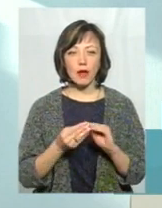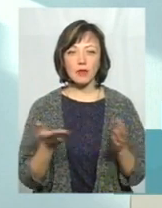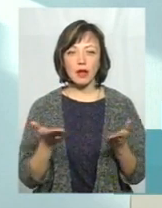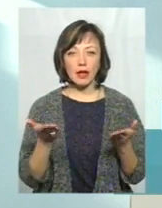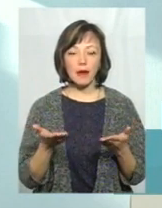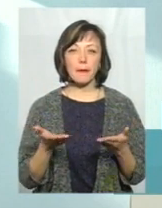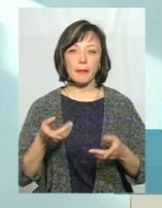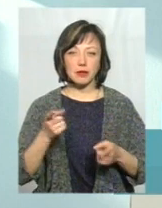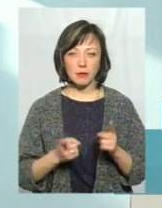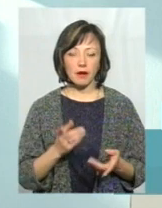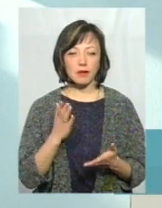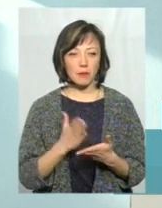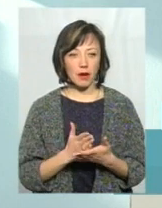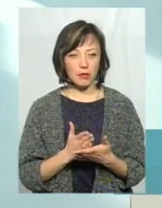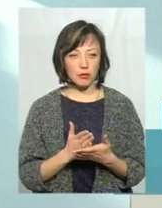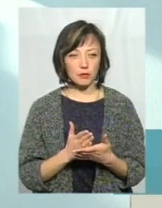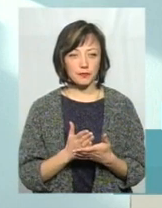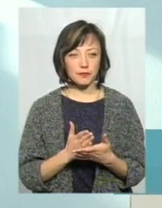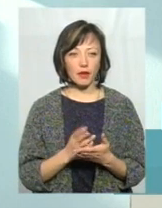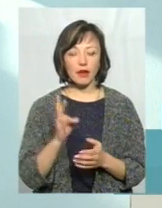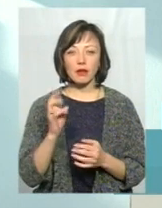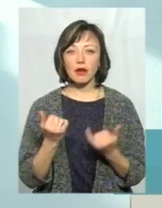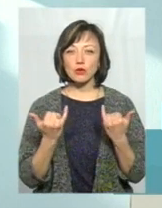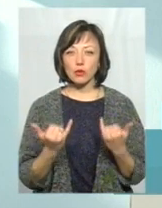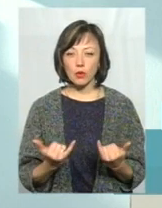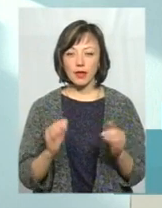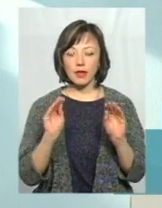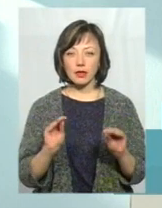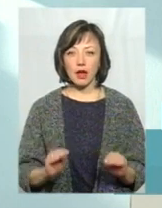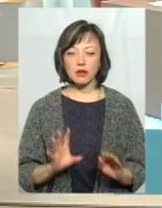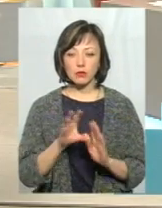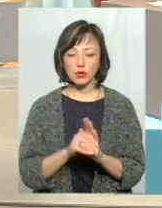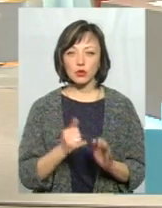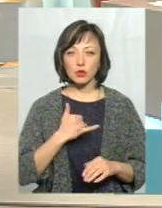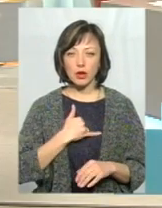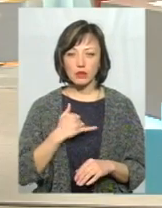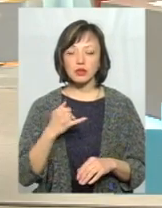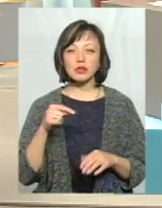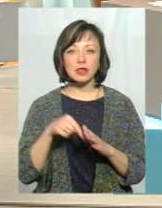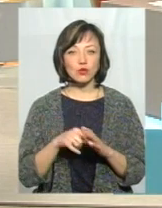ми насправді маємо. На сьогодні ті дані, які містяться у нас, говорять про те,